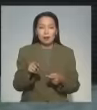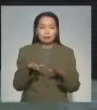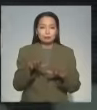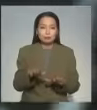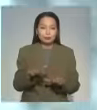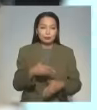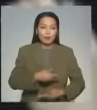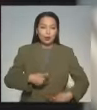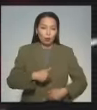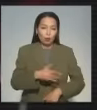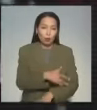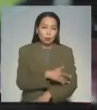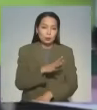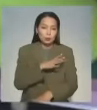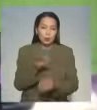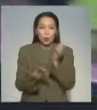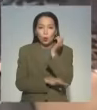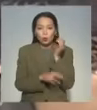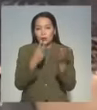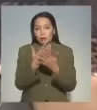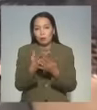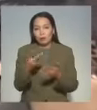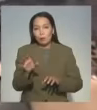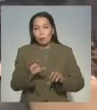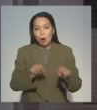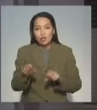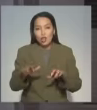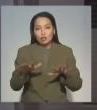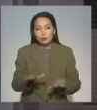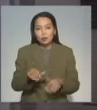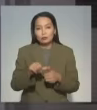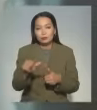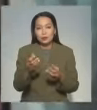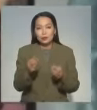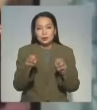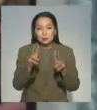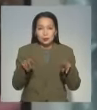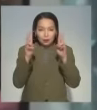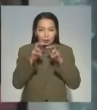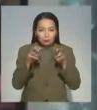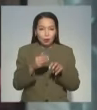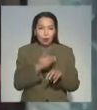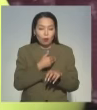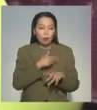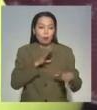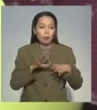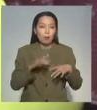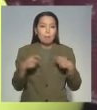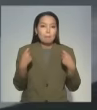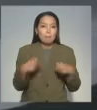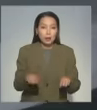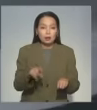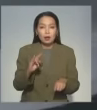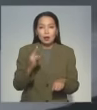салоны интим-бизнеса. Секс-услуги оказывали и в 2 массажных салонах. Помимо этого, в ходе спецоперации пресекли попытку продажи новорожденного